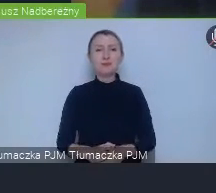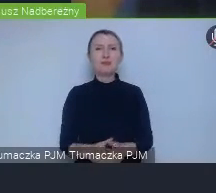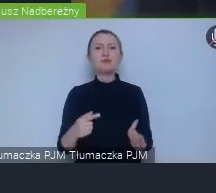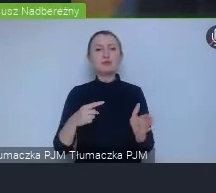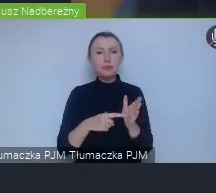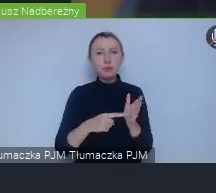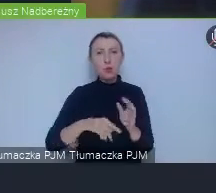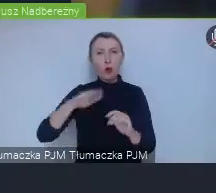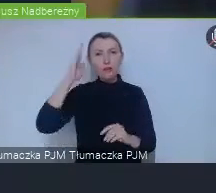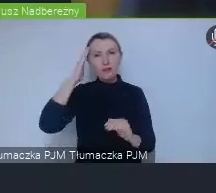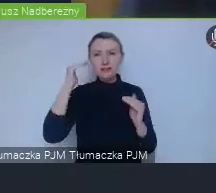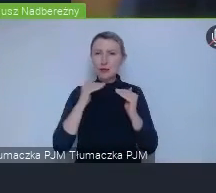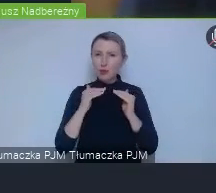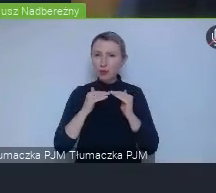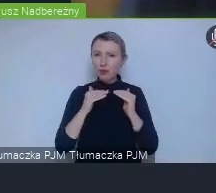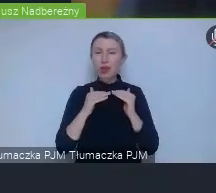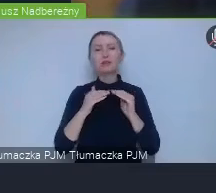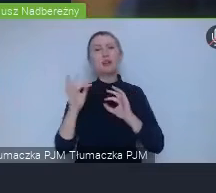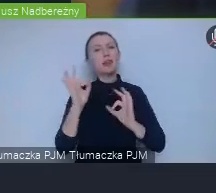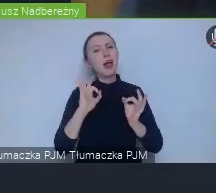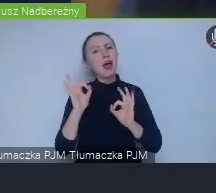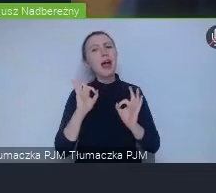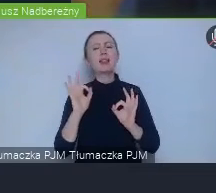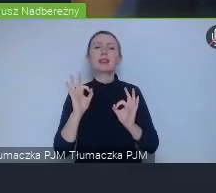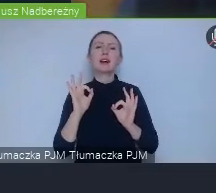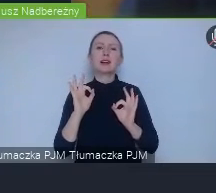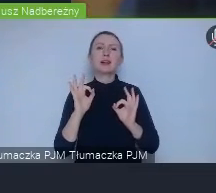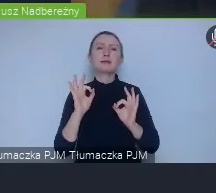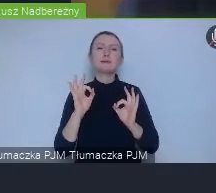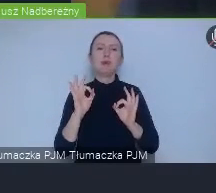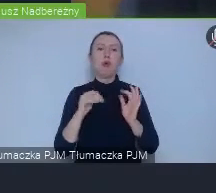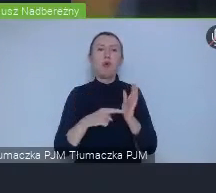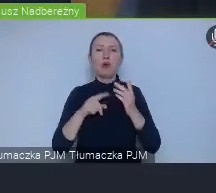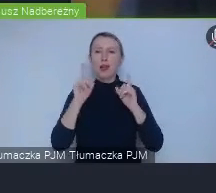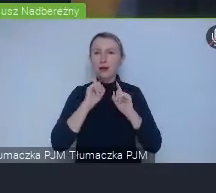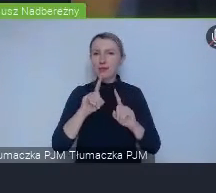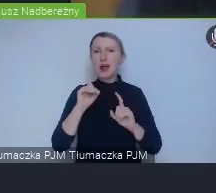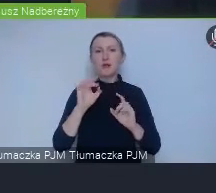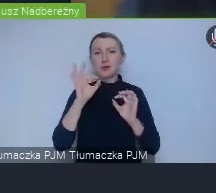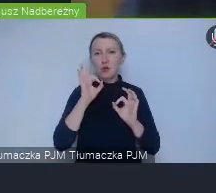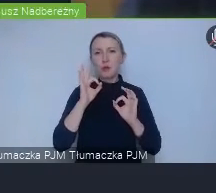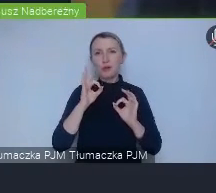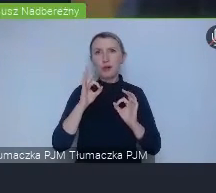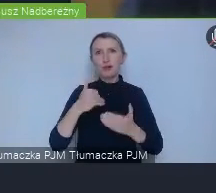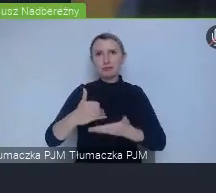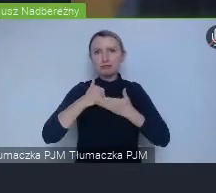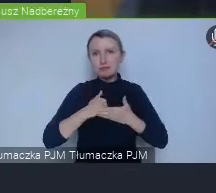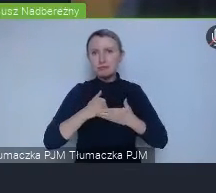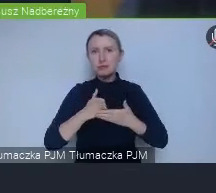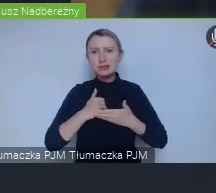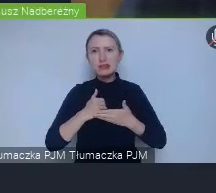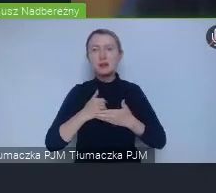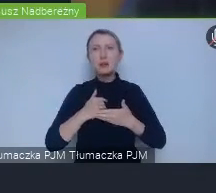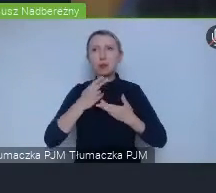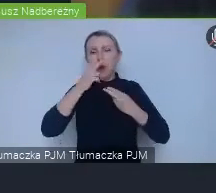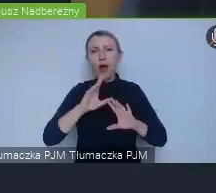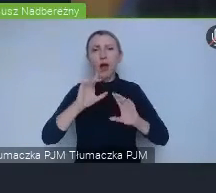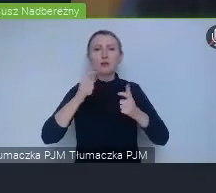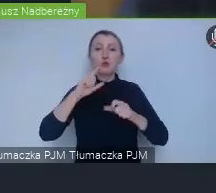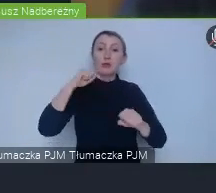wiedza porównawcza na takich danych, ona jest naprawdę dobrym drogowskazem, jeżeli chodzi o kwestie